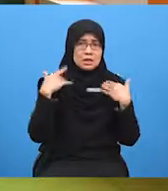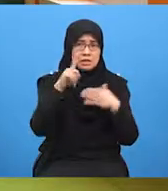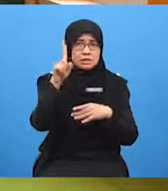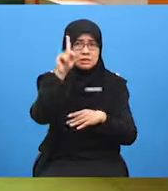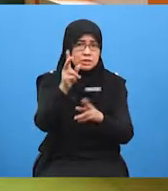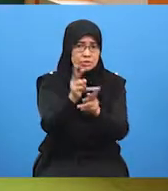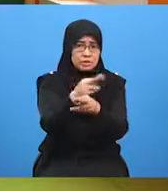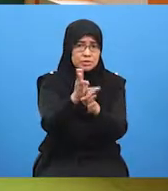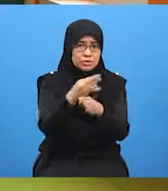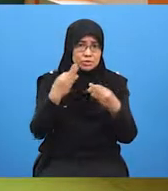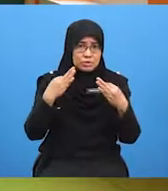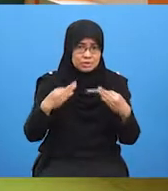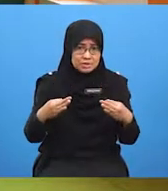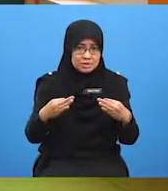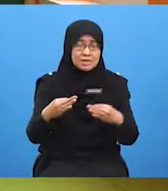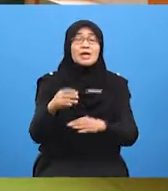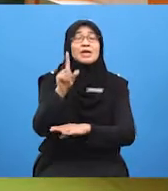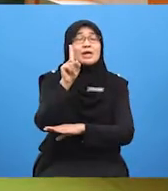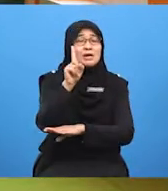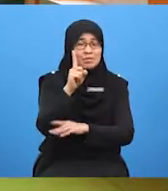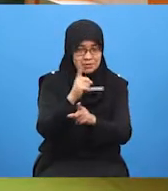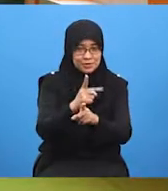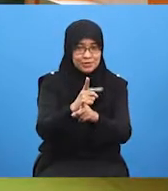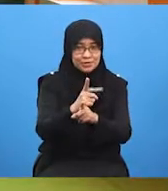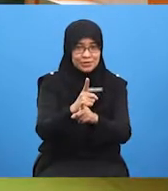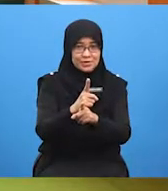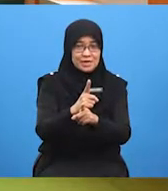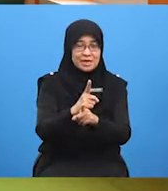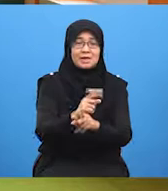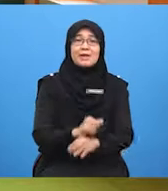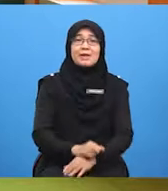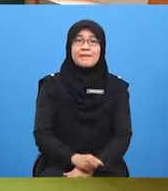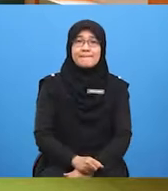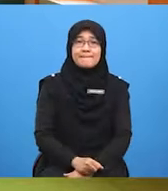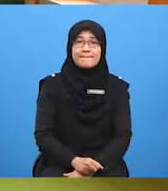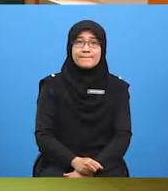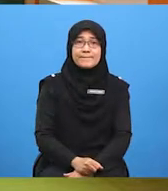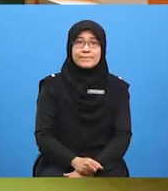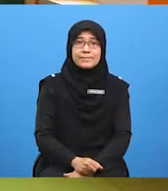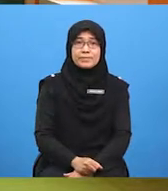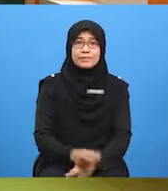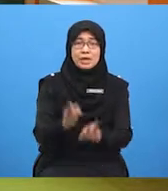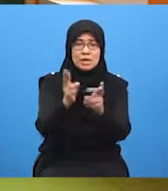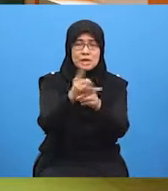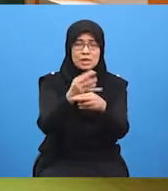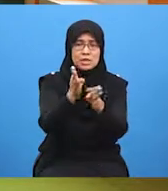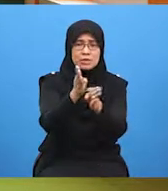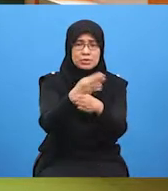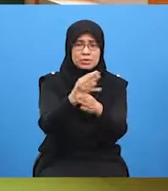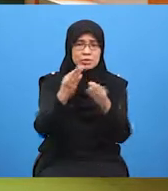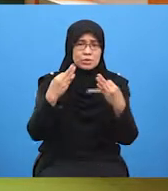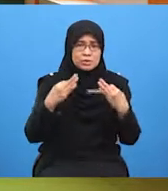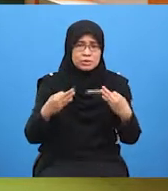Ya, itu adalah salah satu reka bentuk fesyen. Sebenarnya, reka bentuk fesyen sangat